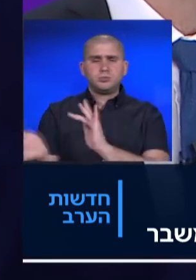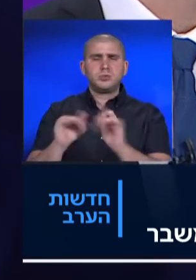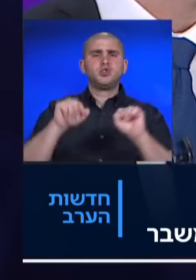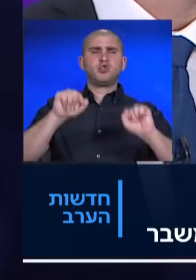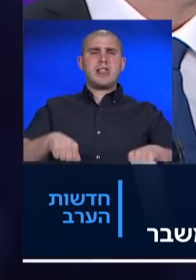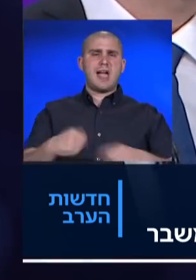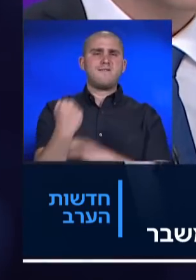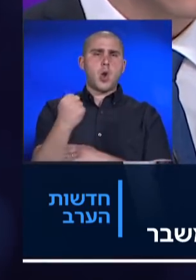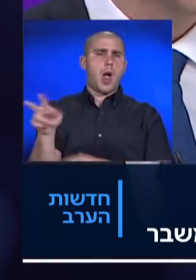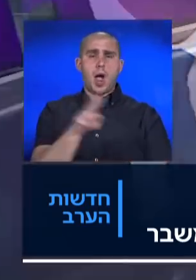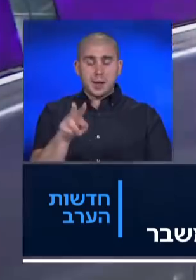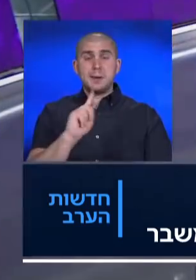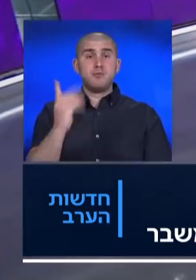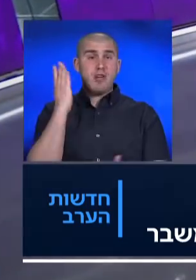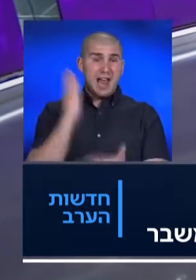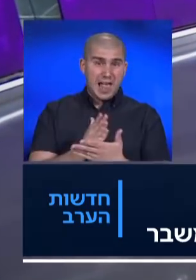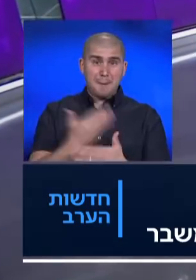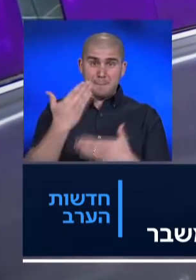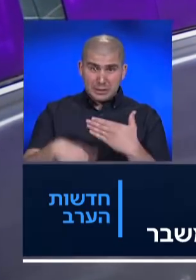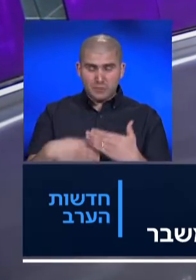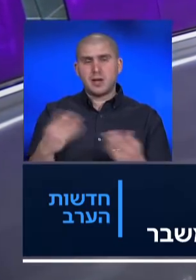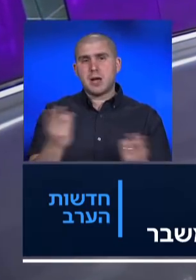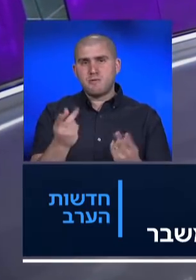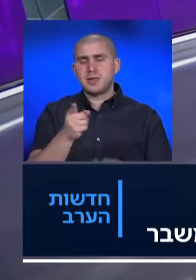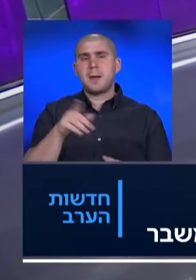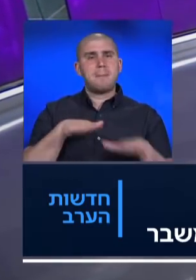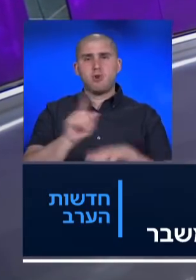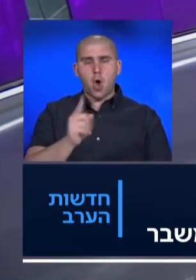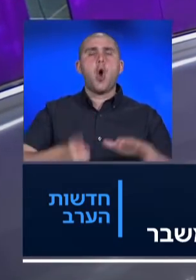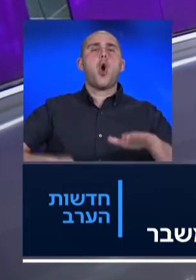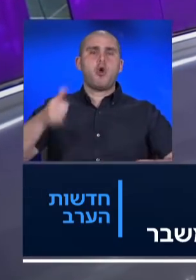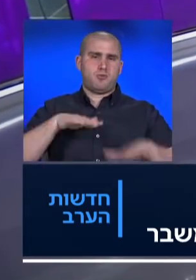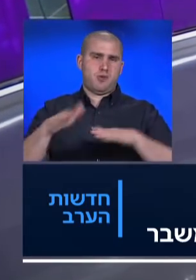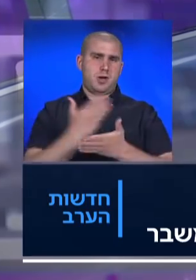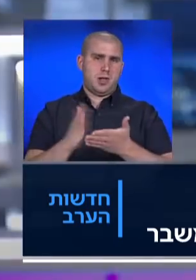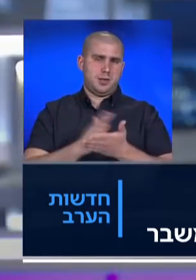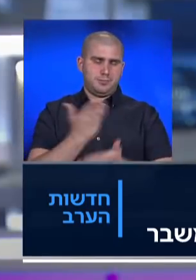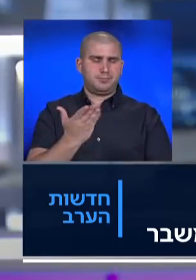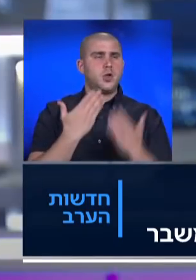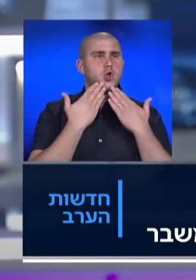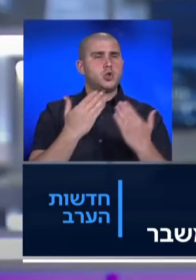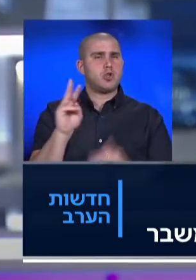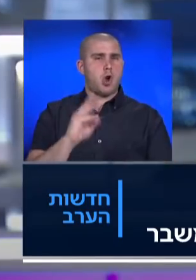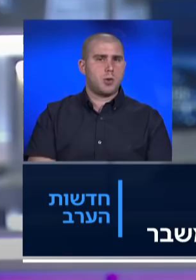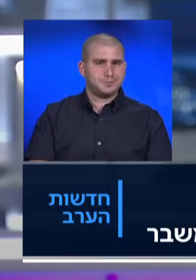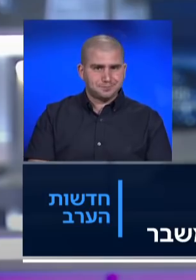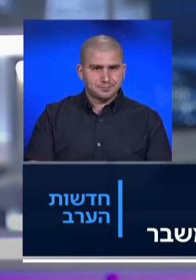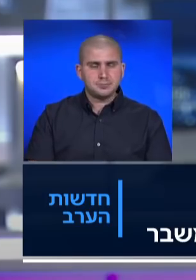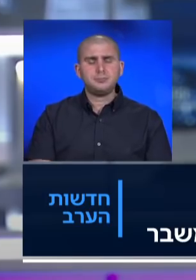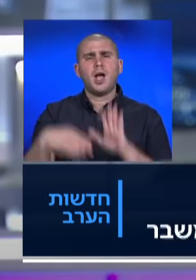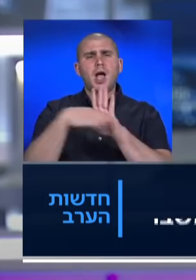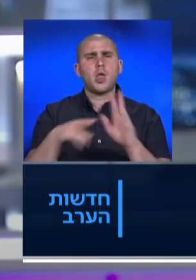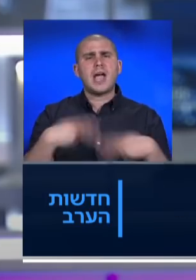מי שיכריע בכל הסיפור הזה כרגיל, היא לא הממשלה, אלא ראש הממשלה. שאול, תודה. הנחיות החזרה לשגרה